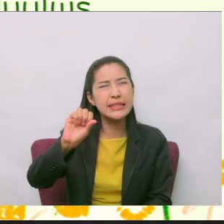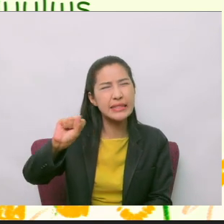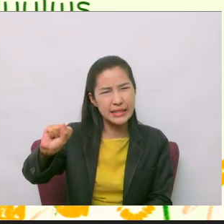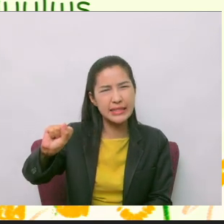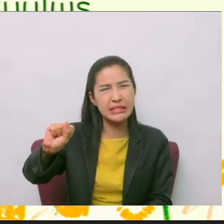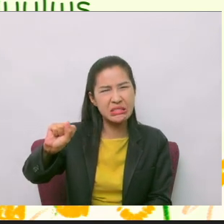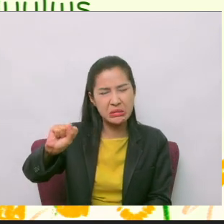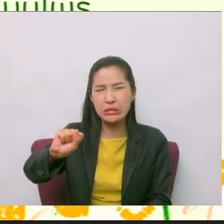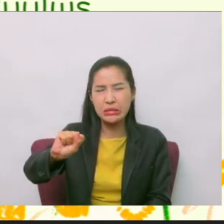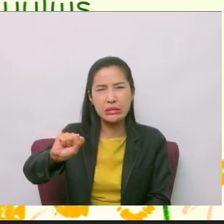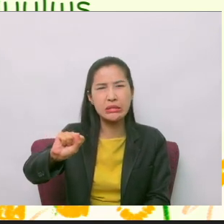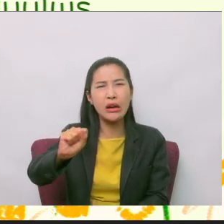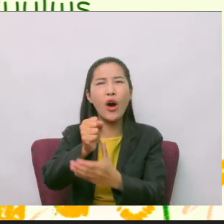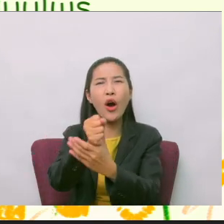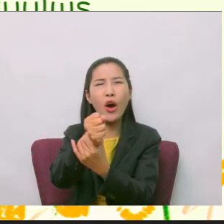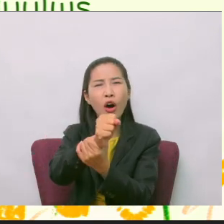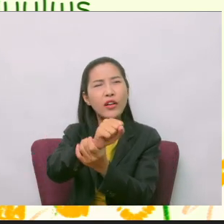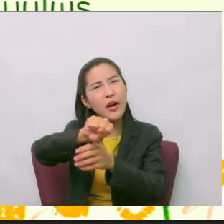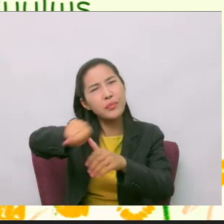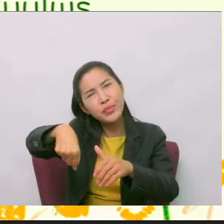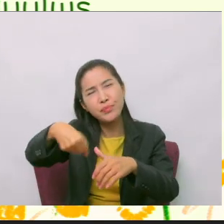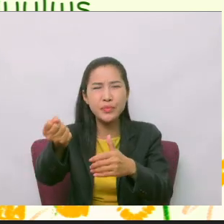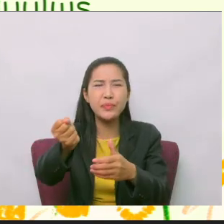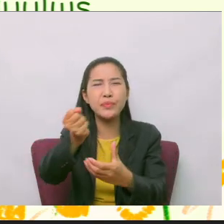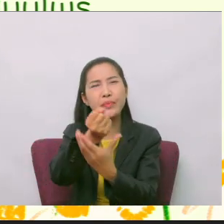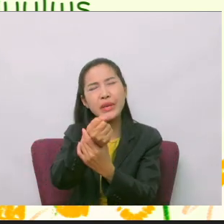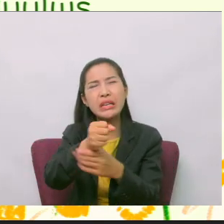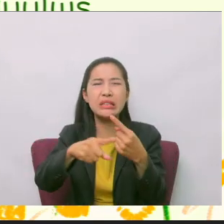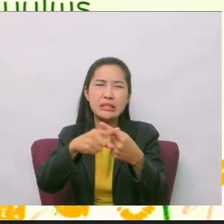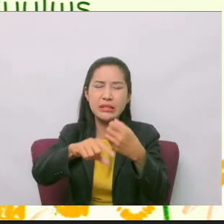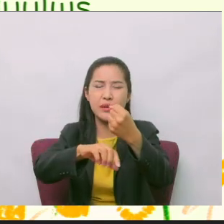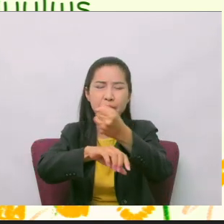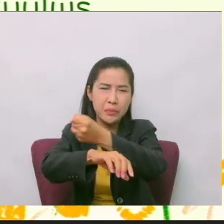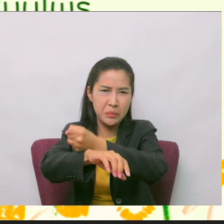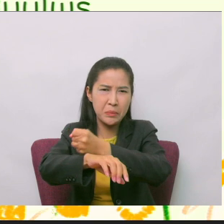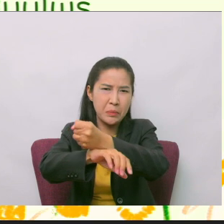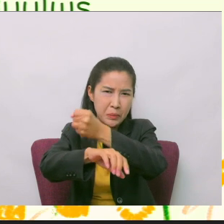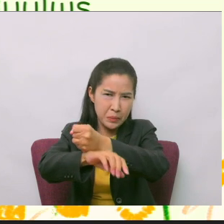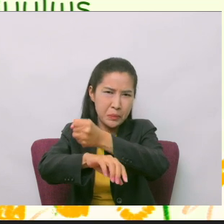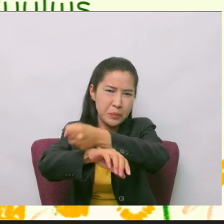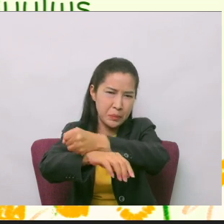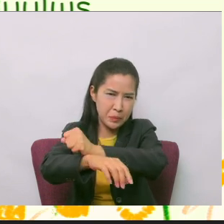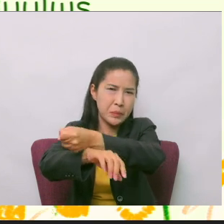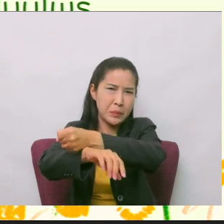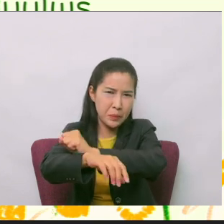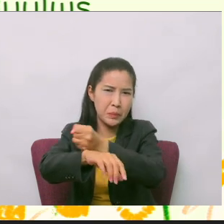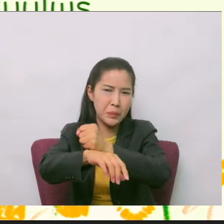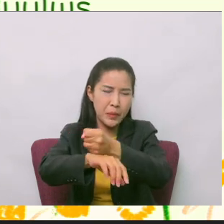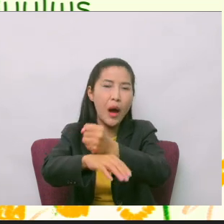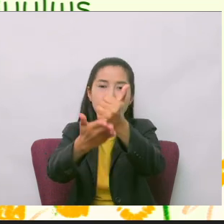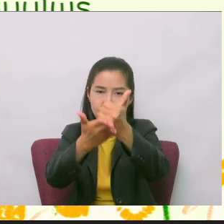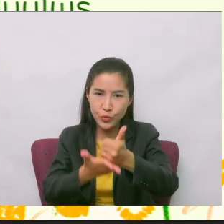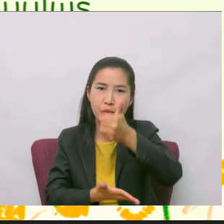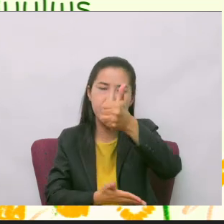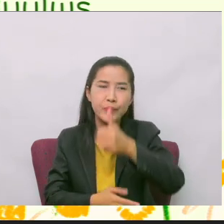ข้อพลิกนะคะแล้วก็ปวดสามารถที่จะใช้ตัวนี้นะคะผสมเป็นตัวยาหลักประคบได้เนาะนะคะต่อไปขมิ้นอ้